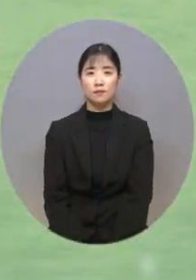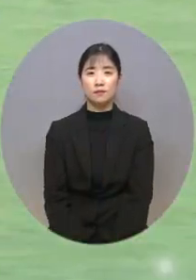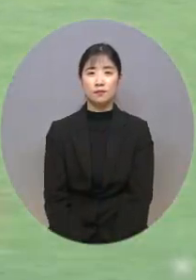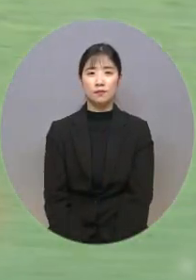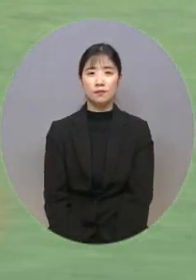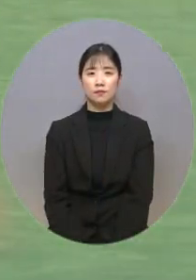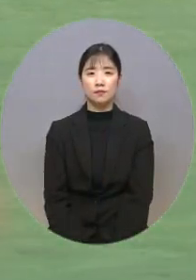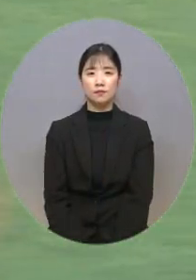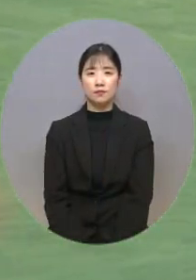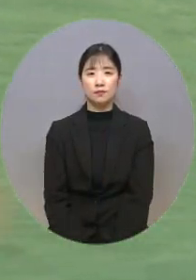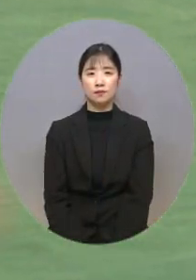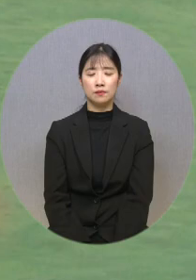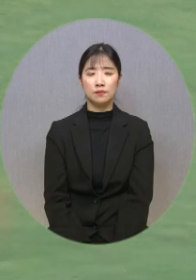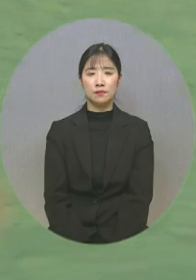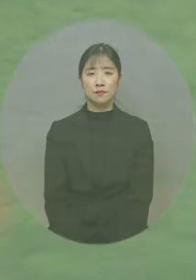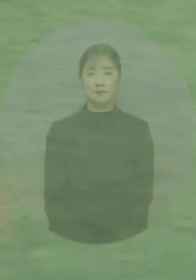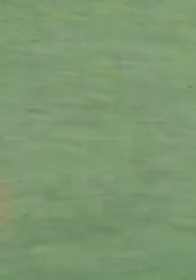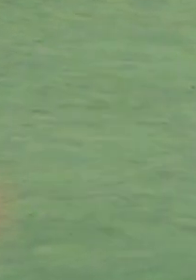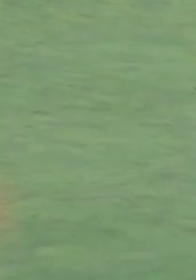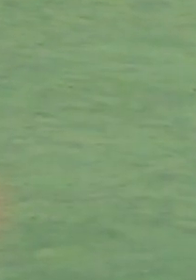굿샷! 아주 나이스!